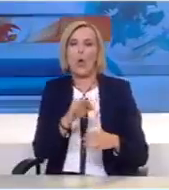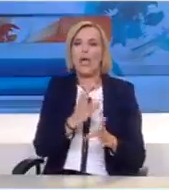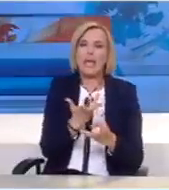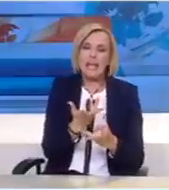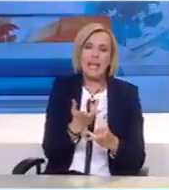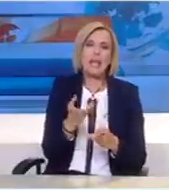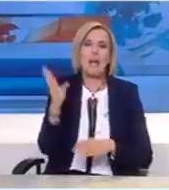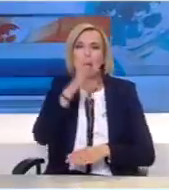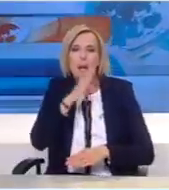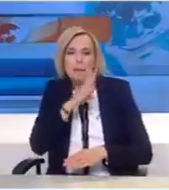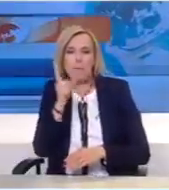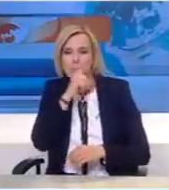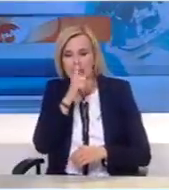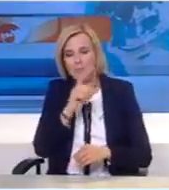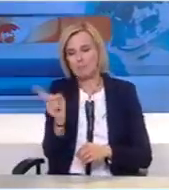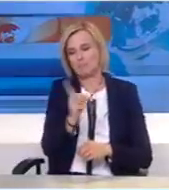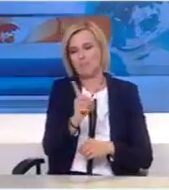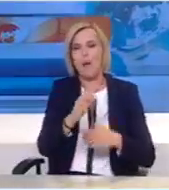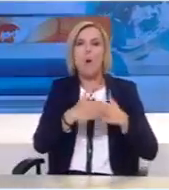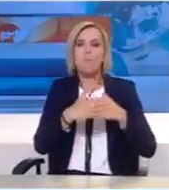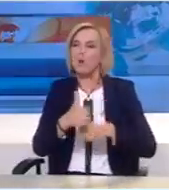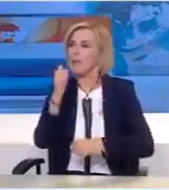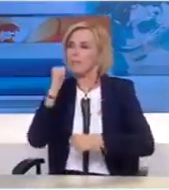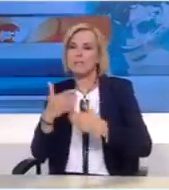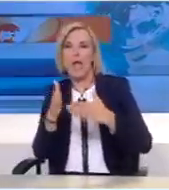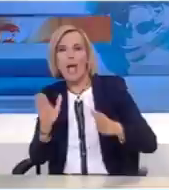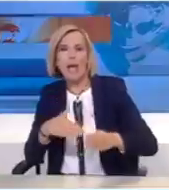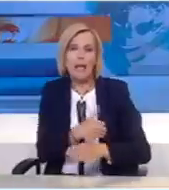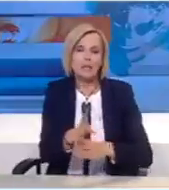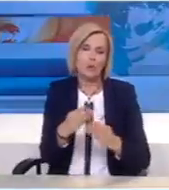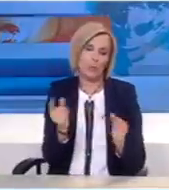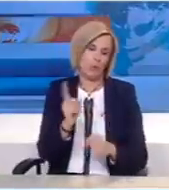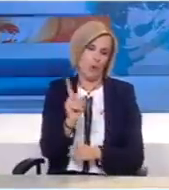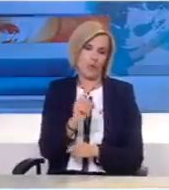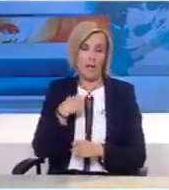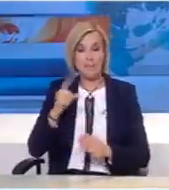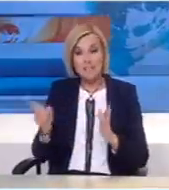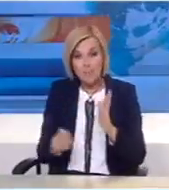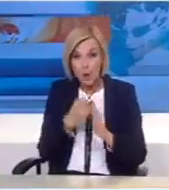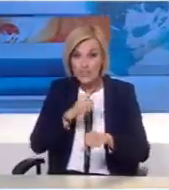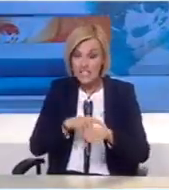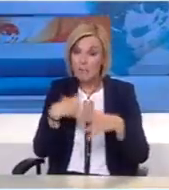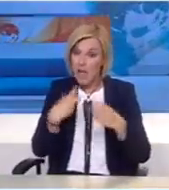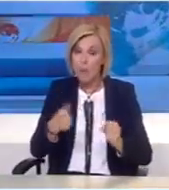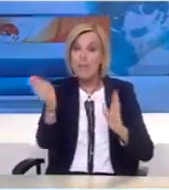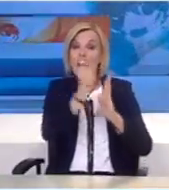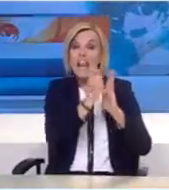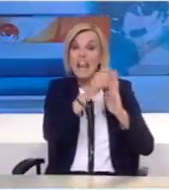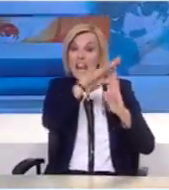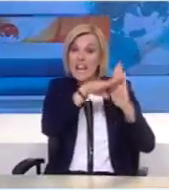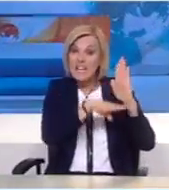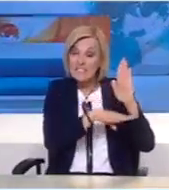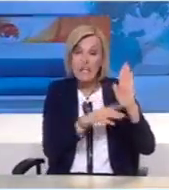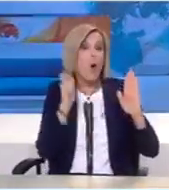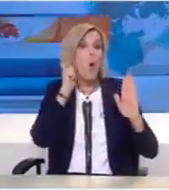βγαίνανε κάποιοι οι οποίοι υπήρχε ανάγκη να κάνουν αιμοκάθαρση. Από την πρώτη στιγμή είχαμε τις λίστες, γνωρίζαμε ποιοι έπρεπε να